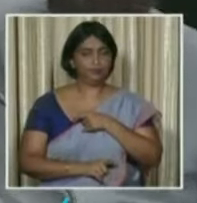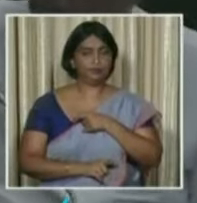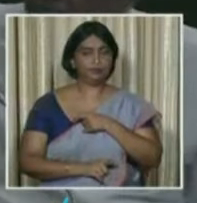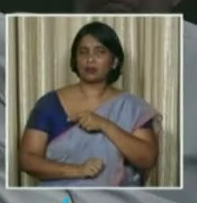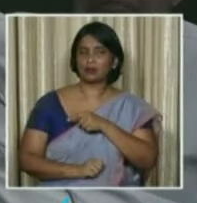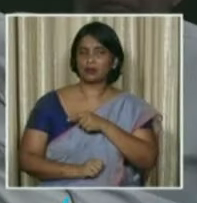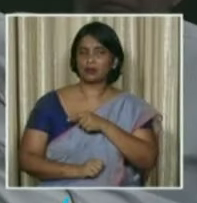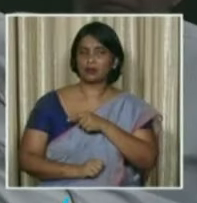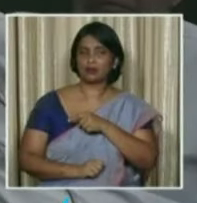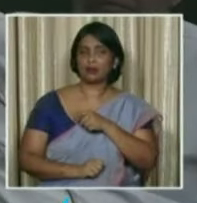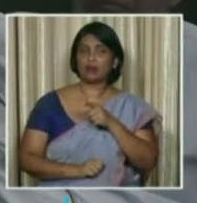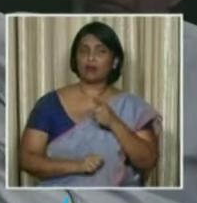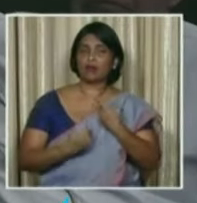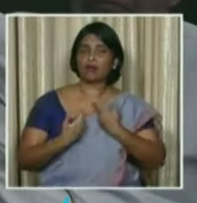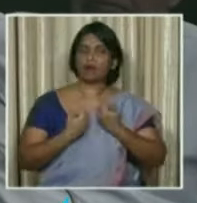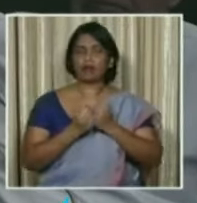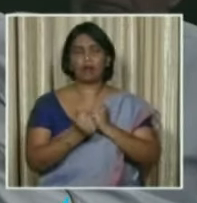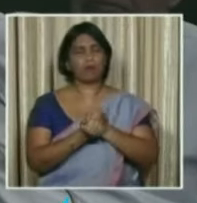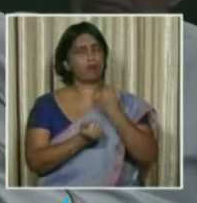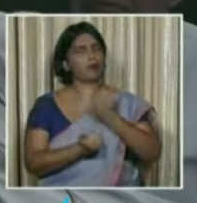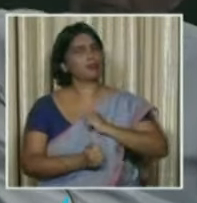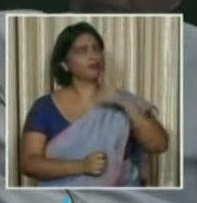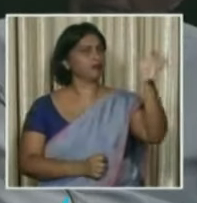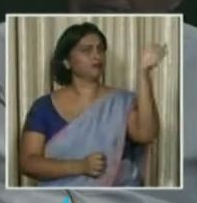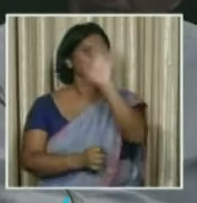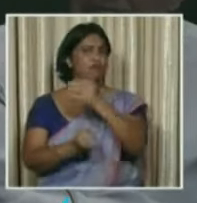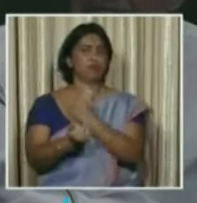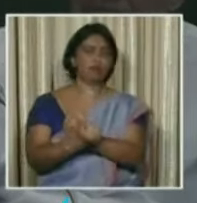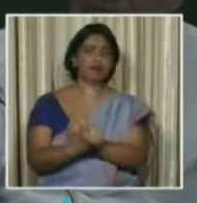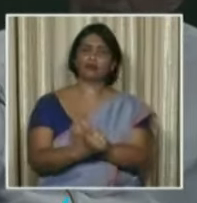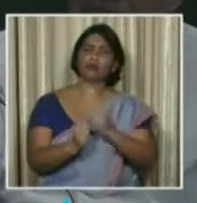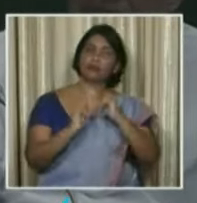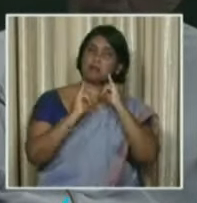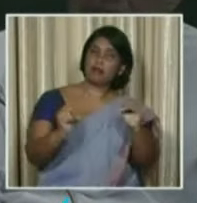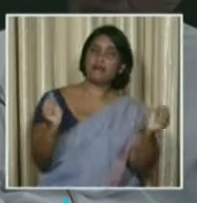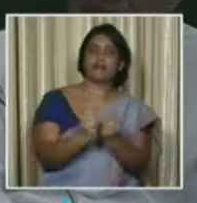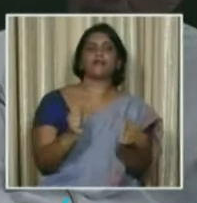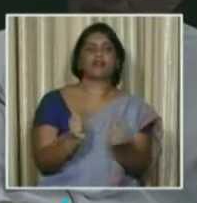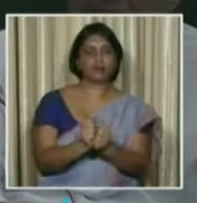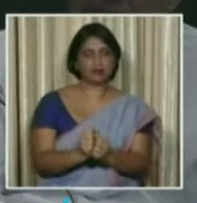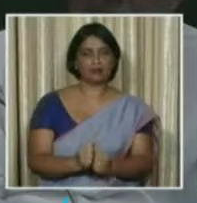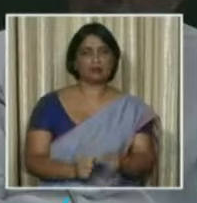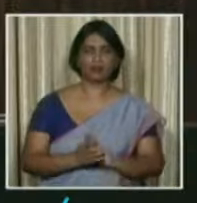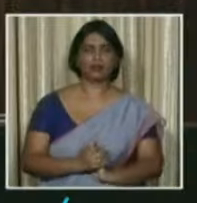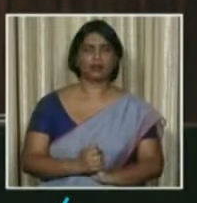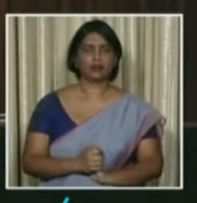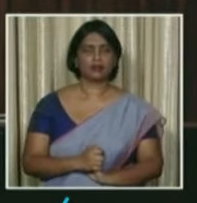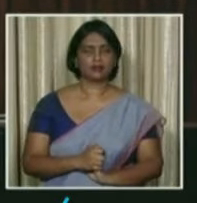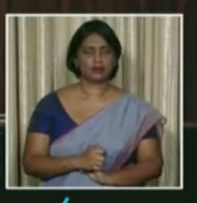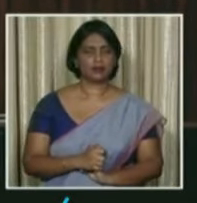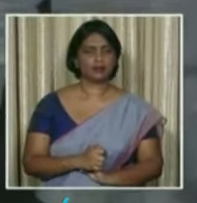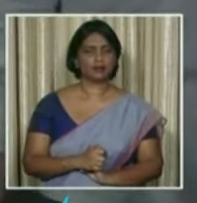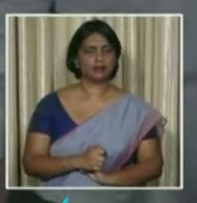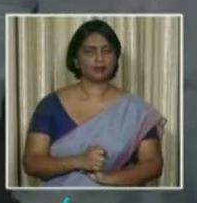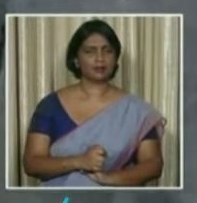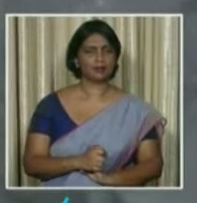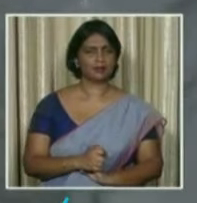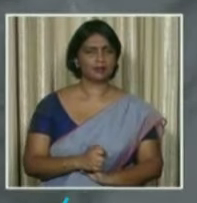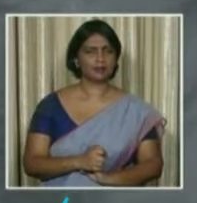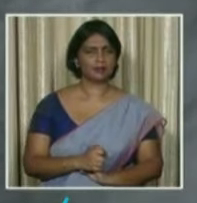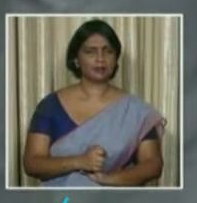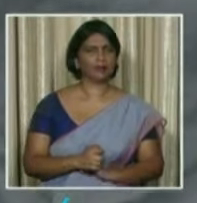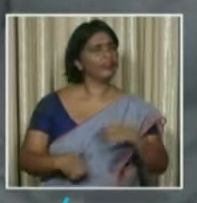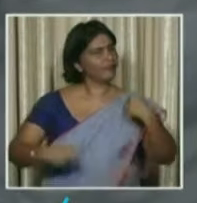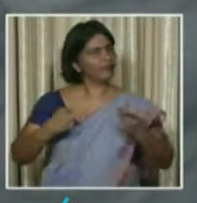අපේක්ෂකයෙක් හැටියට Tamanට ඕන පොලිස්පතිවරයෙක් තියාගෙන ඕනෑම ජඩකමක් කරන්න ඔබතුමා ඉද දෙන්න එපා. අර කතා නෑක තමයි විවාදයක් නෑ